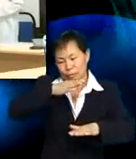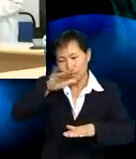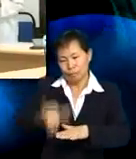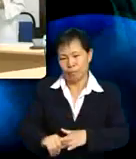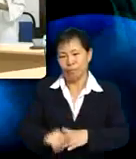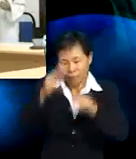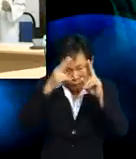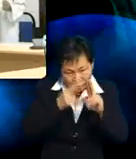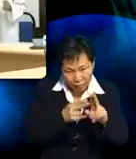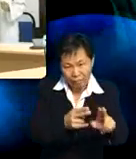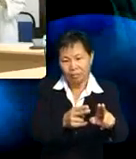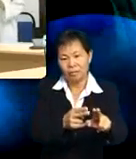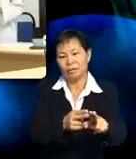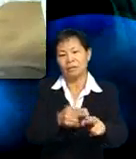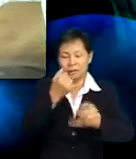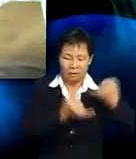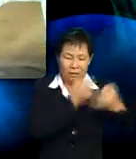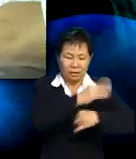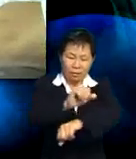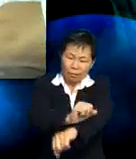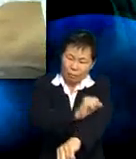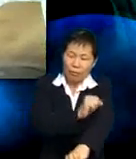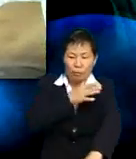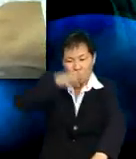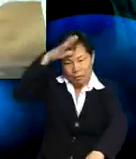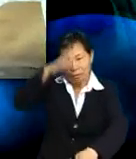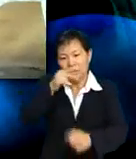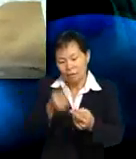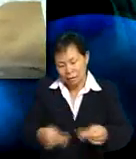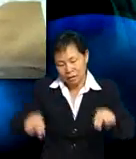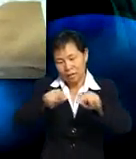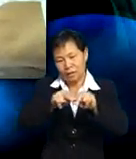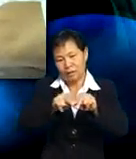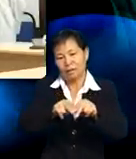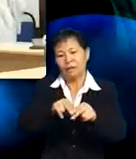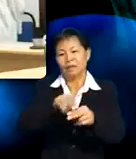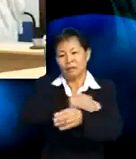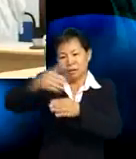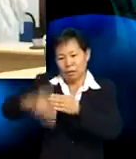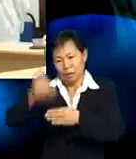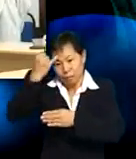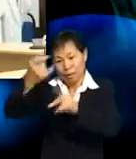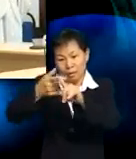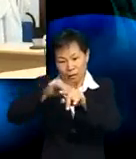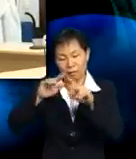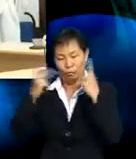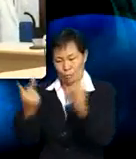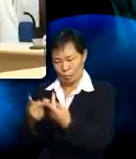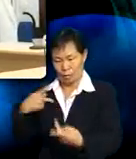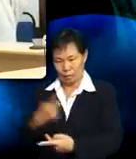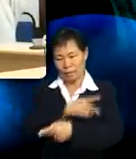disayangi, ditaati dan dihormati. Jasa dan pengorbanan mereka tidak ternilai besarnya. Demikian sajalah pandangan daripada kumpulan